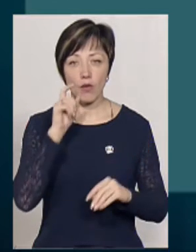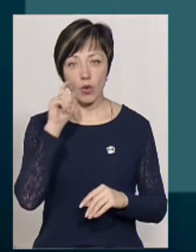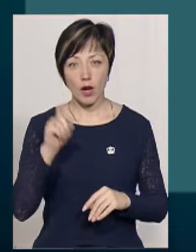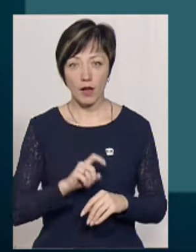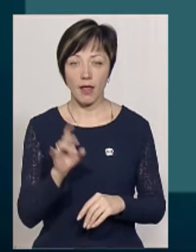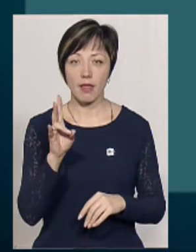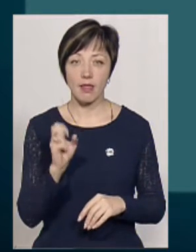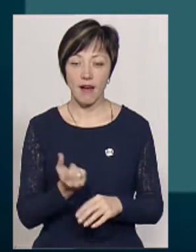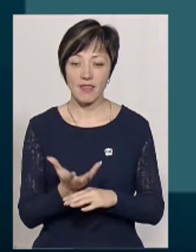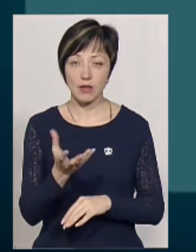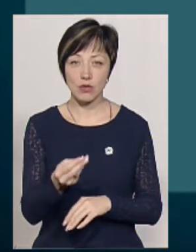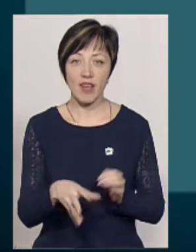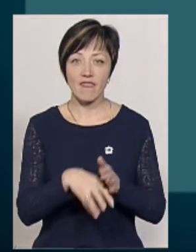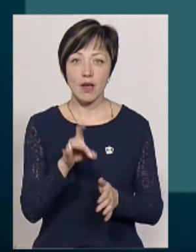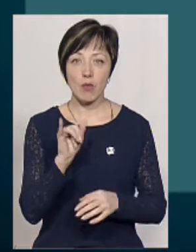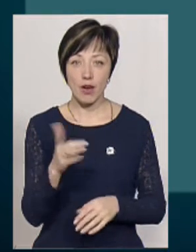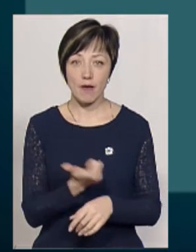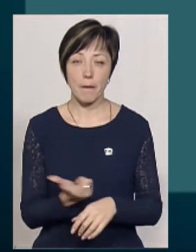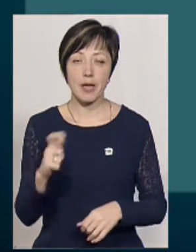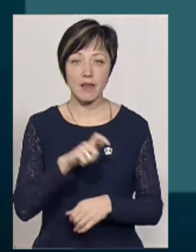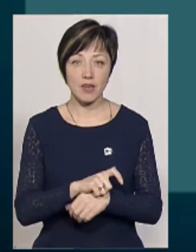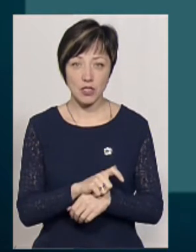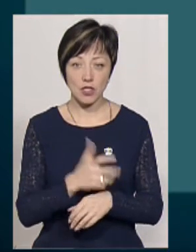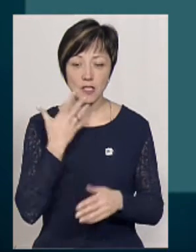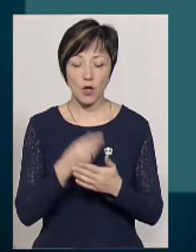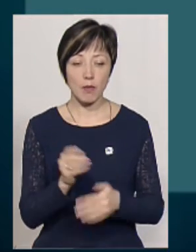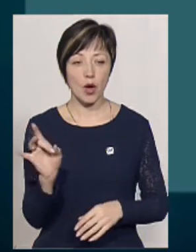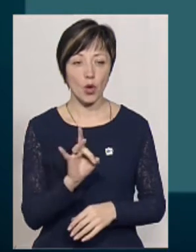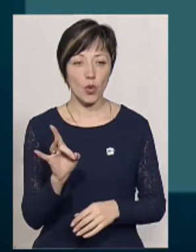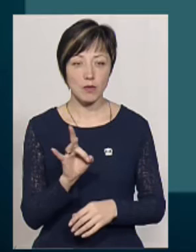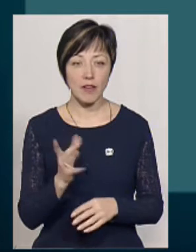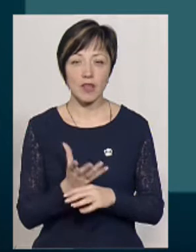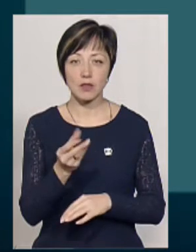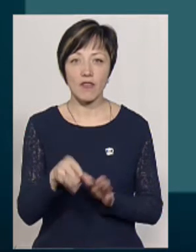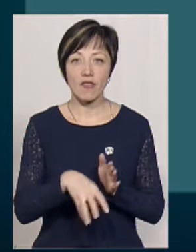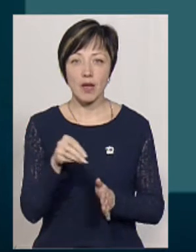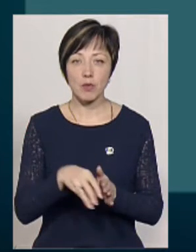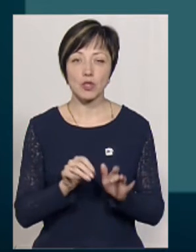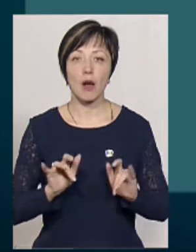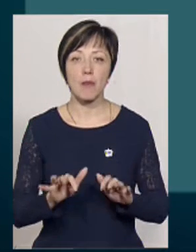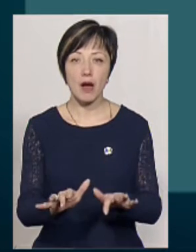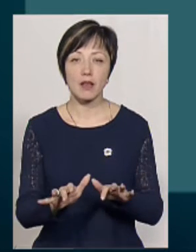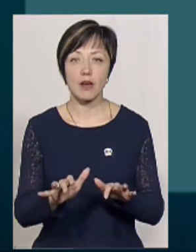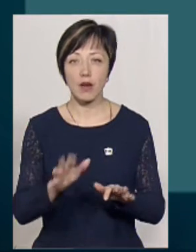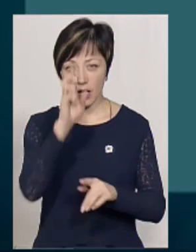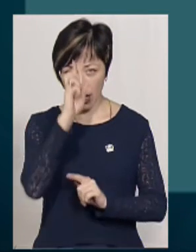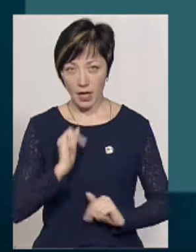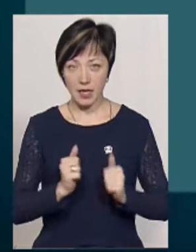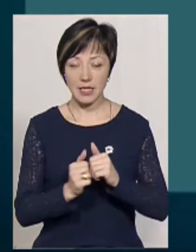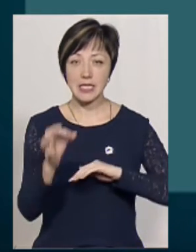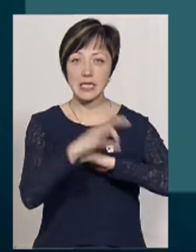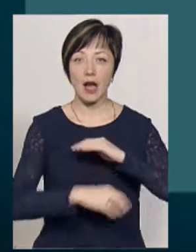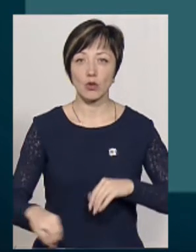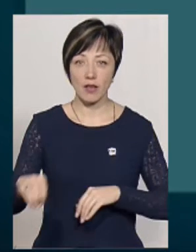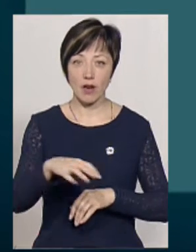на фінансування виборів перевищує своїми розмірами фінансування виборчих кампаній в країнах західних. На